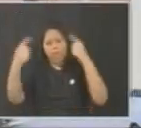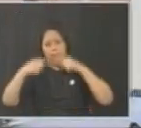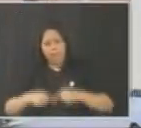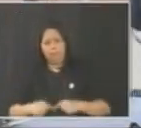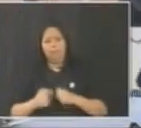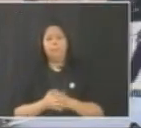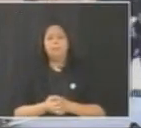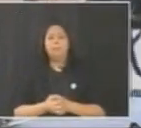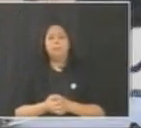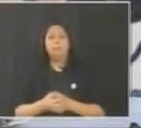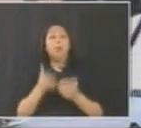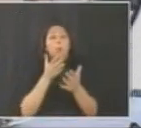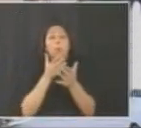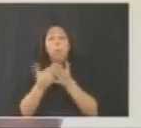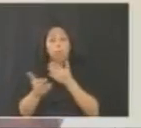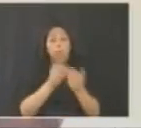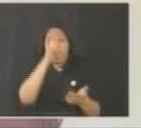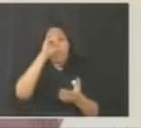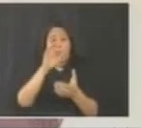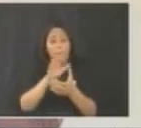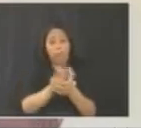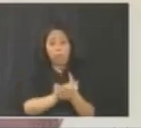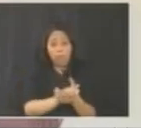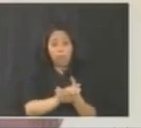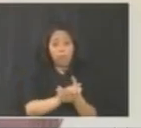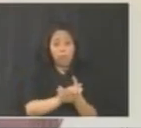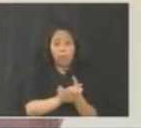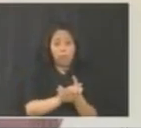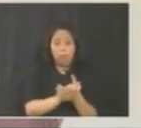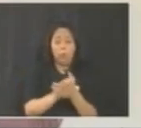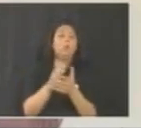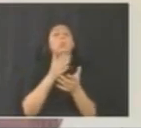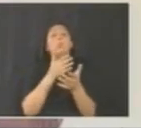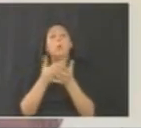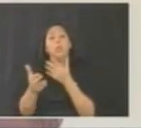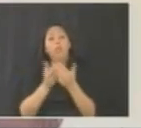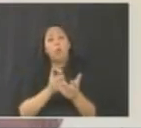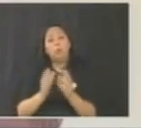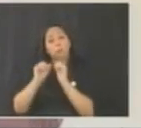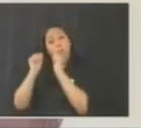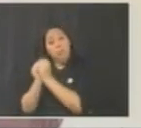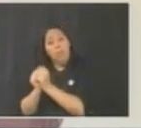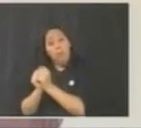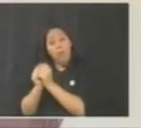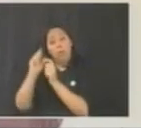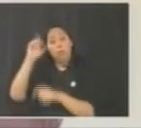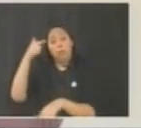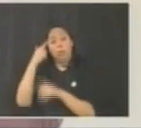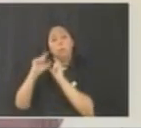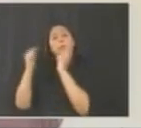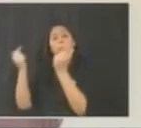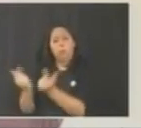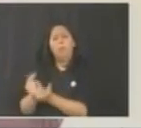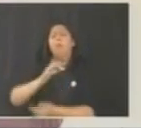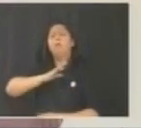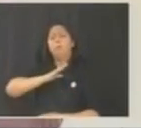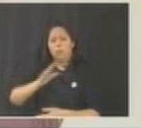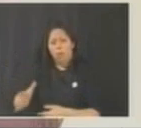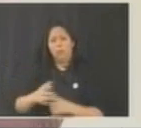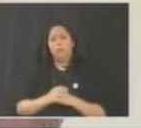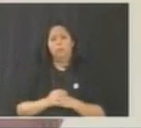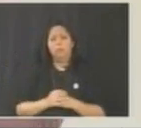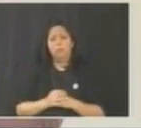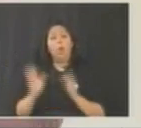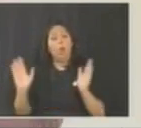Anuman ang paniniwala o anuman ang partido, tayo ang